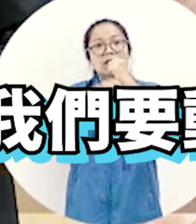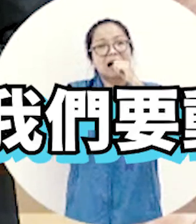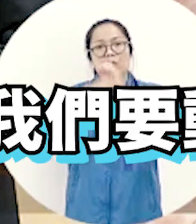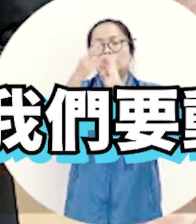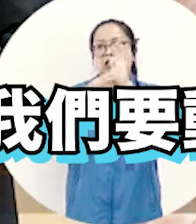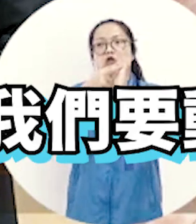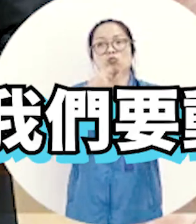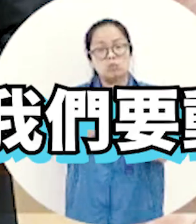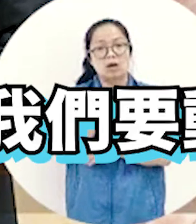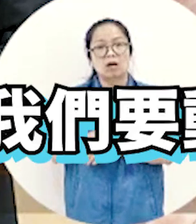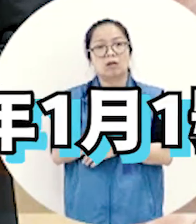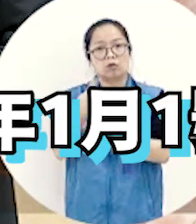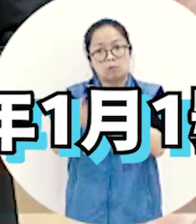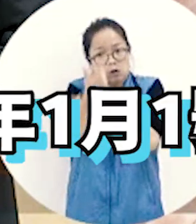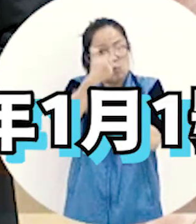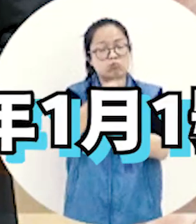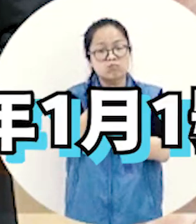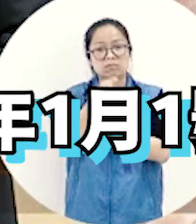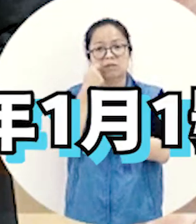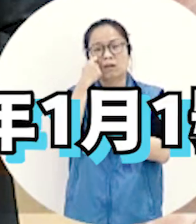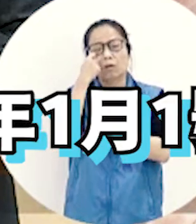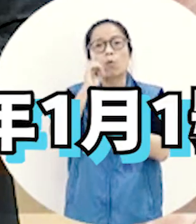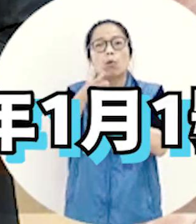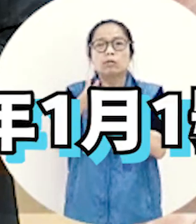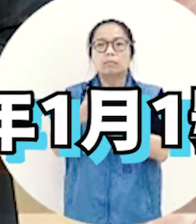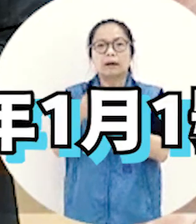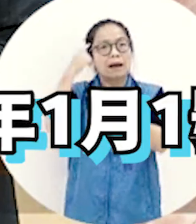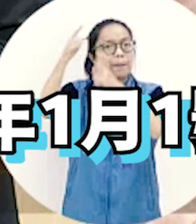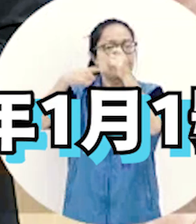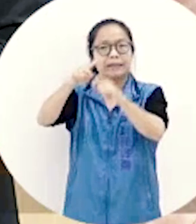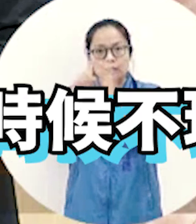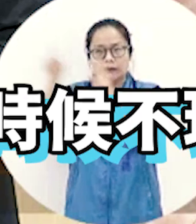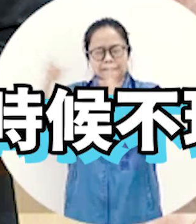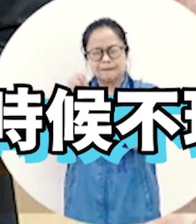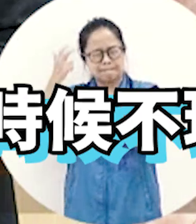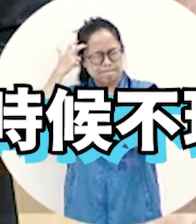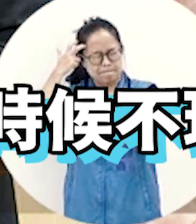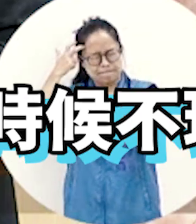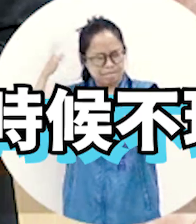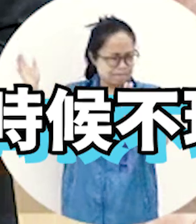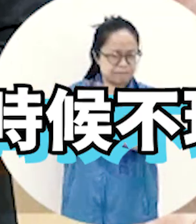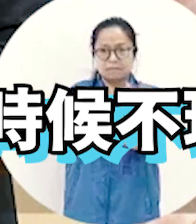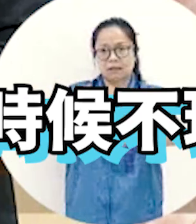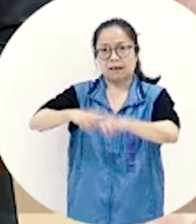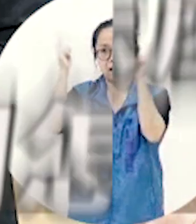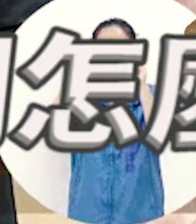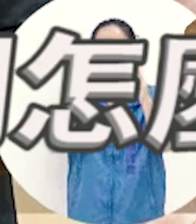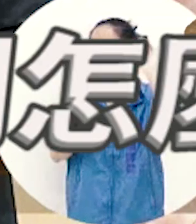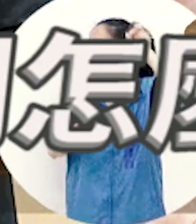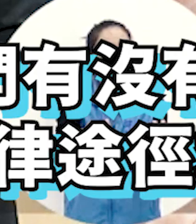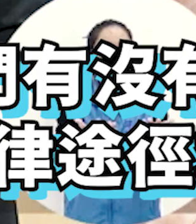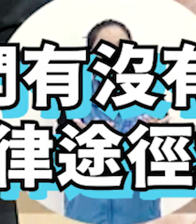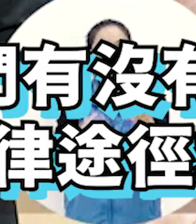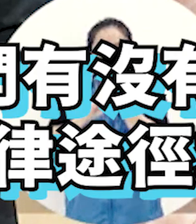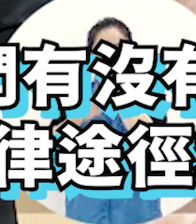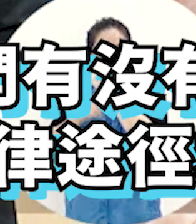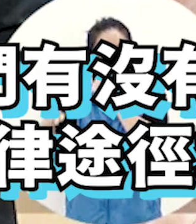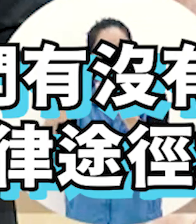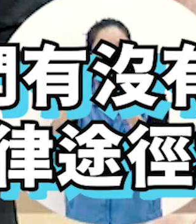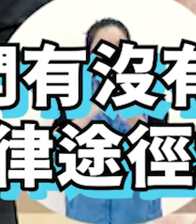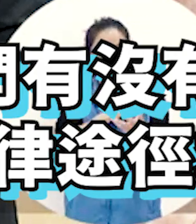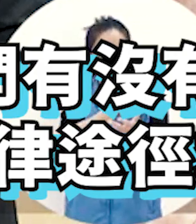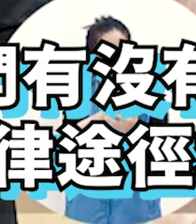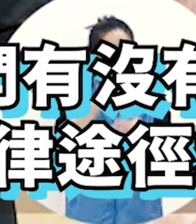我觉得我们要动作要快。为什么？因为明年1月1号他就要蛮干了、啊，他到时候不理你啊，那我们怎么办？我们有没有做